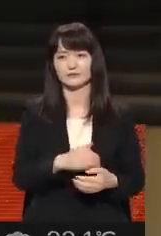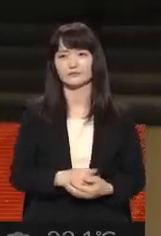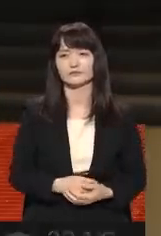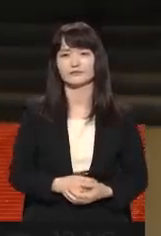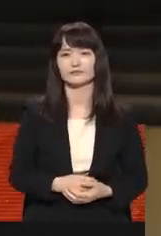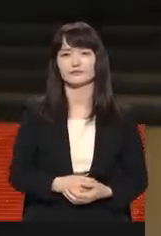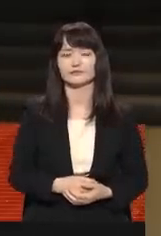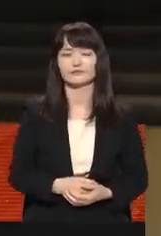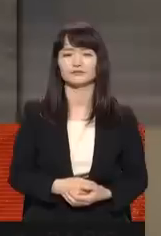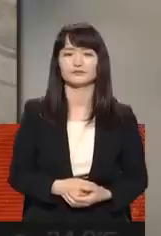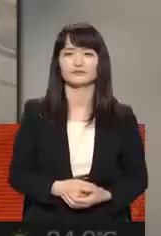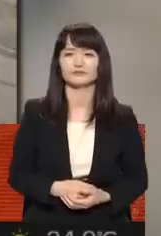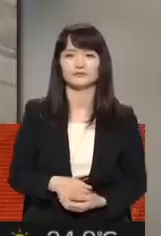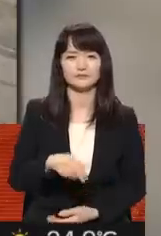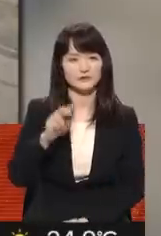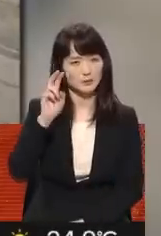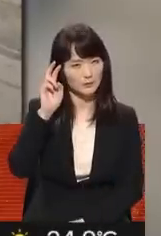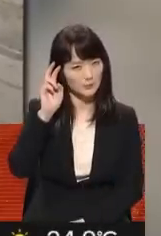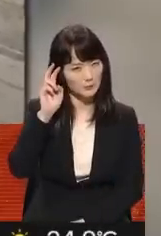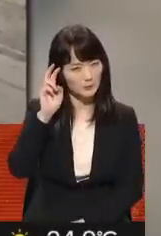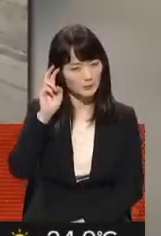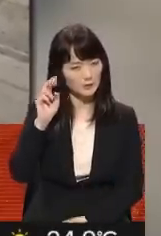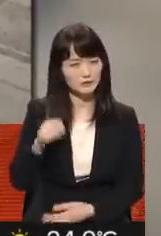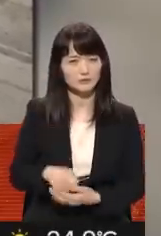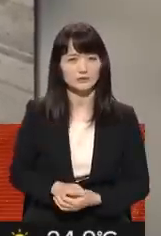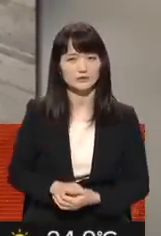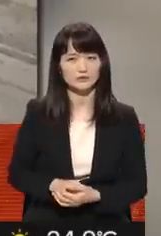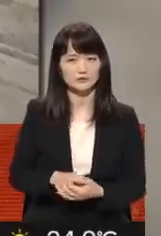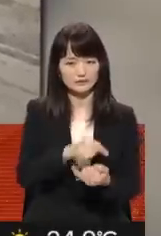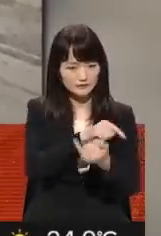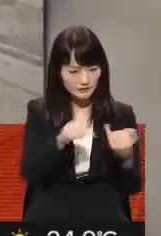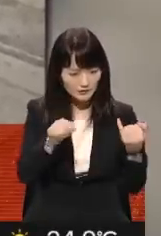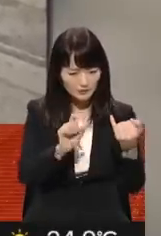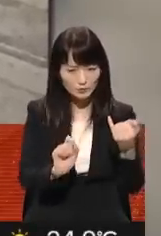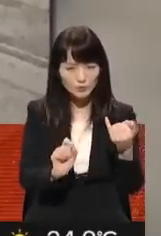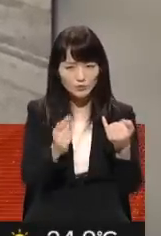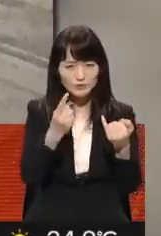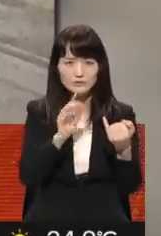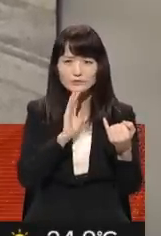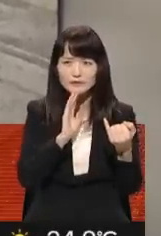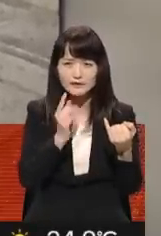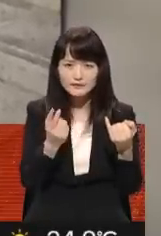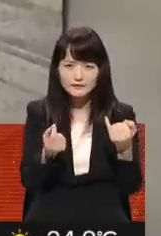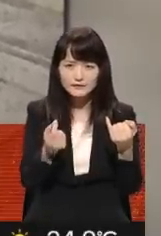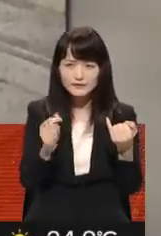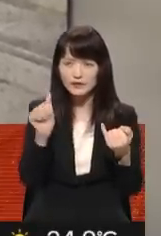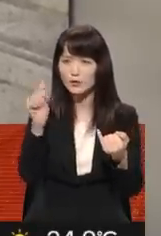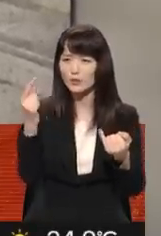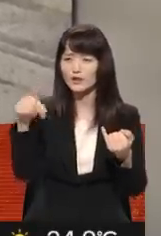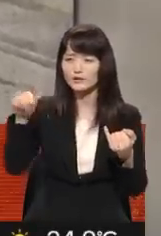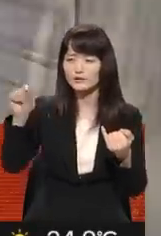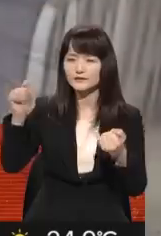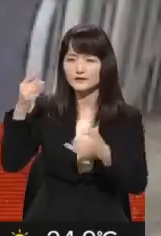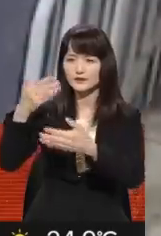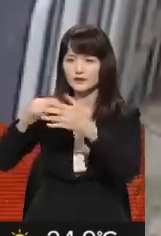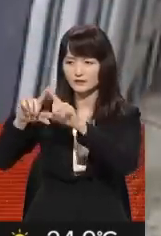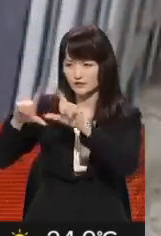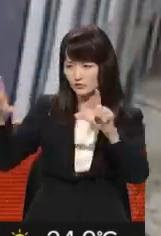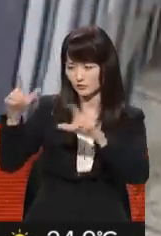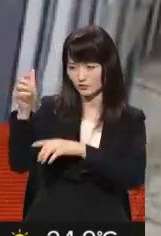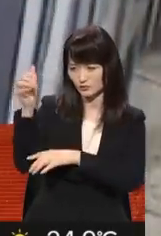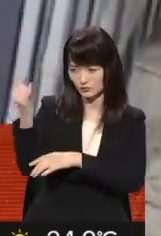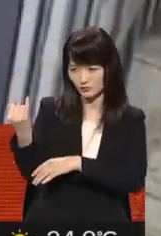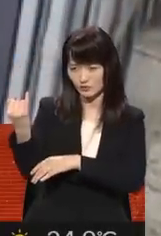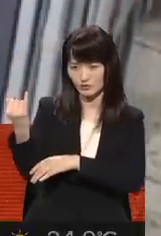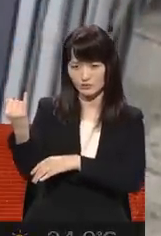얘기했던 부분 중에 혹시나 범행 동기가 그런 게 맞다면 화차의 어떤 주인공하고 좀 맞아 떨어지는 게 아니냐